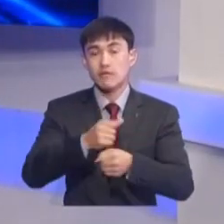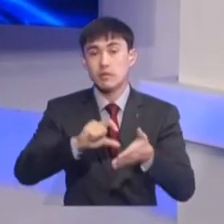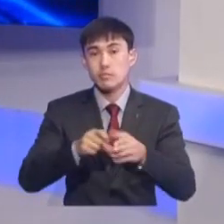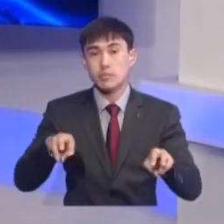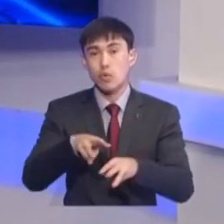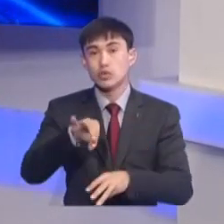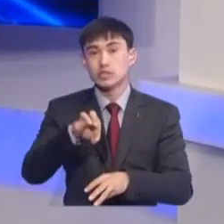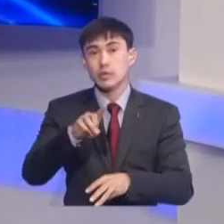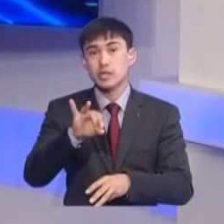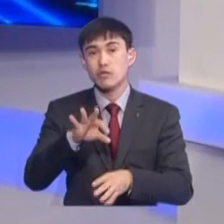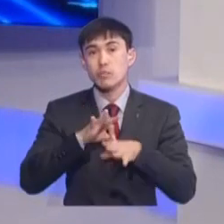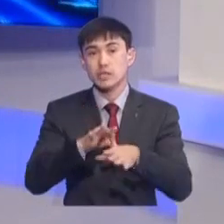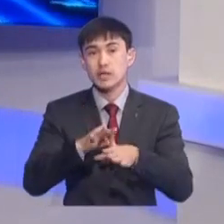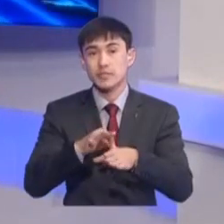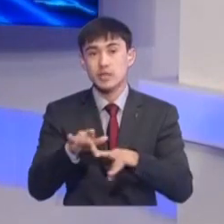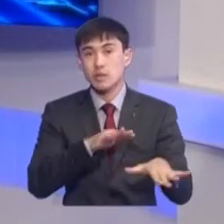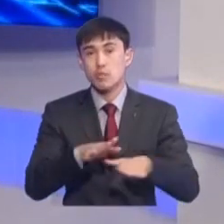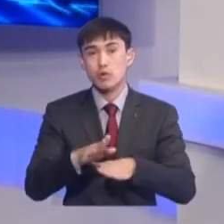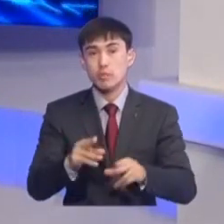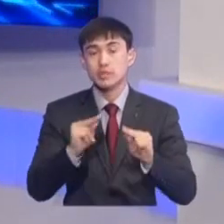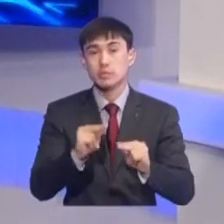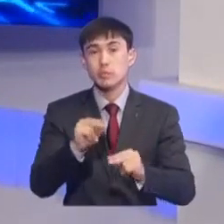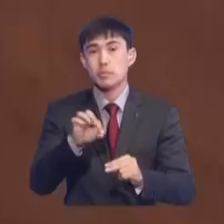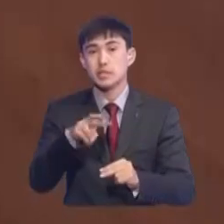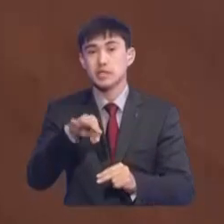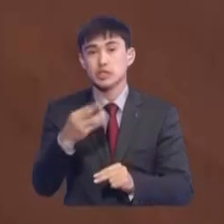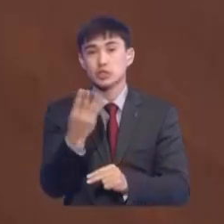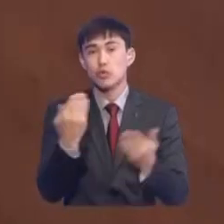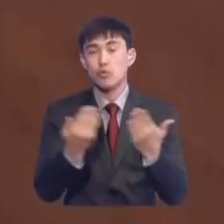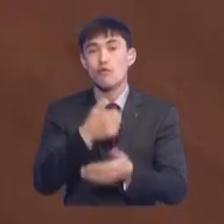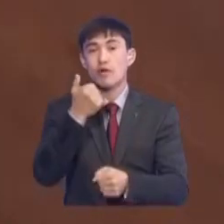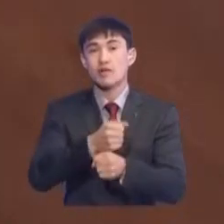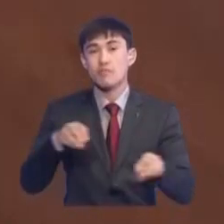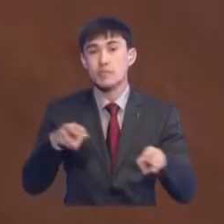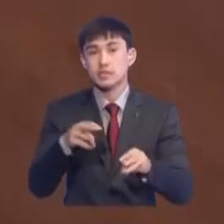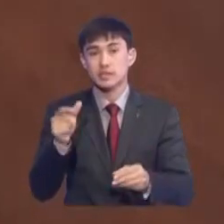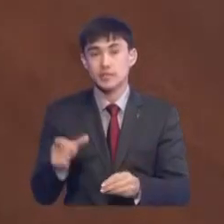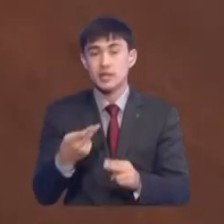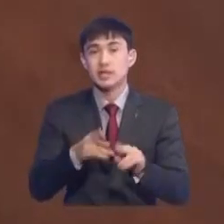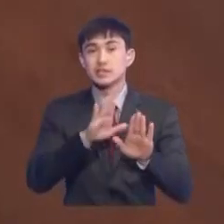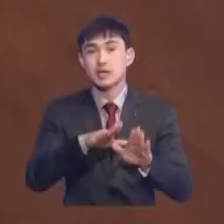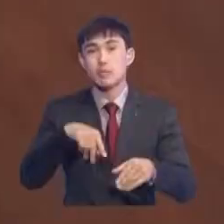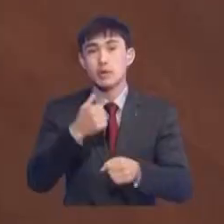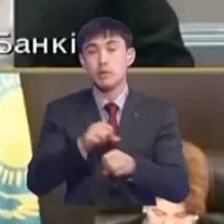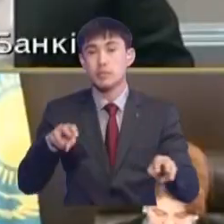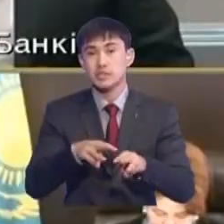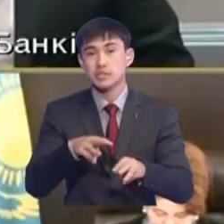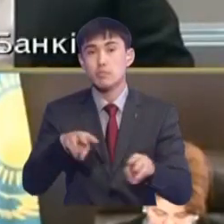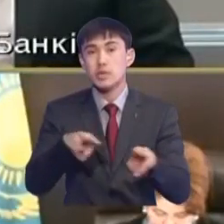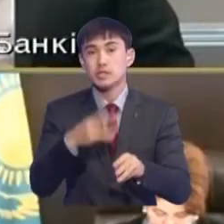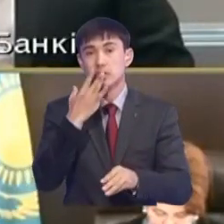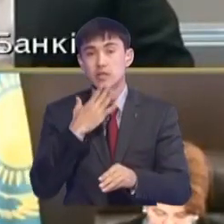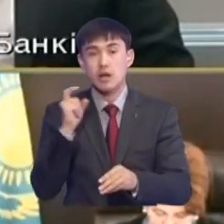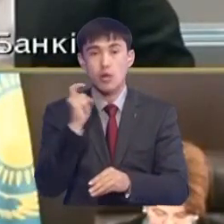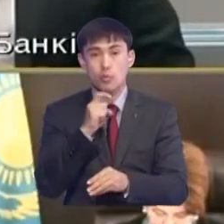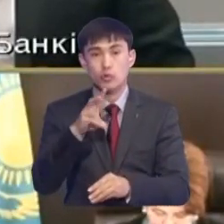олжаса бекенова прошла церемония принесения присяги четырьмя новыми главами министерств это заместитель премьер-министра министр